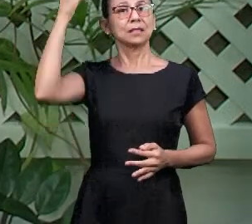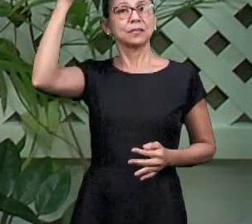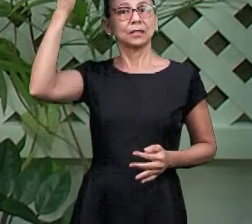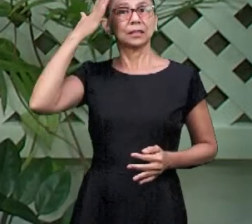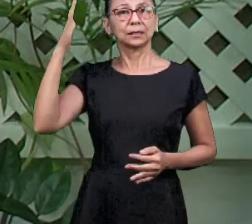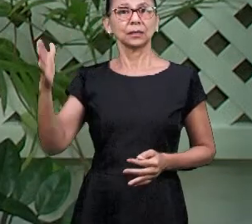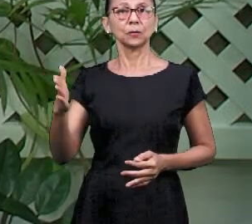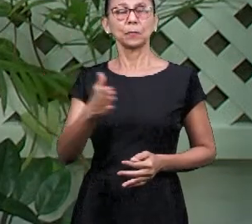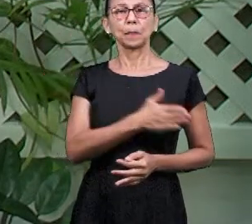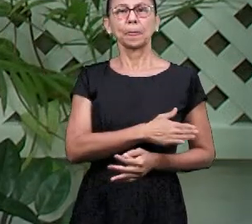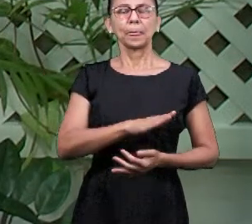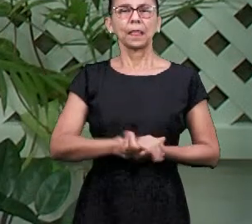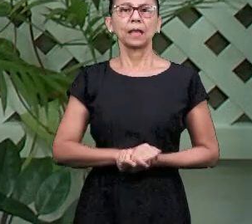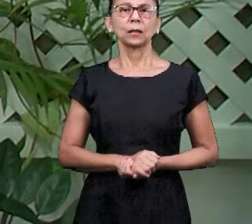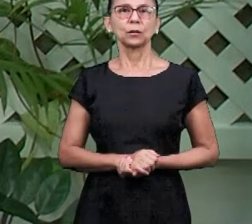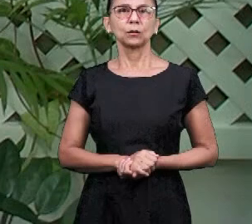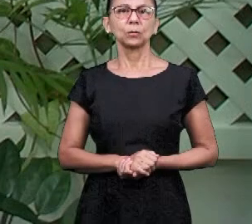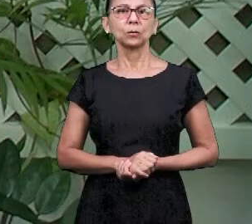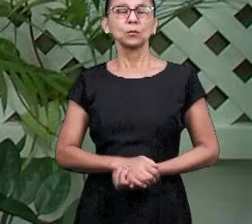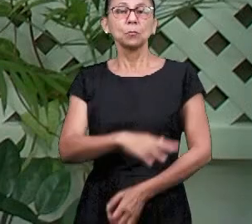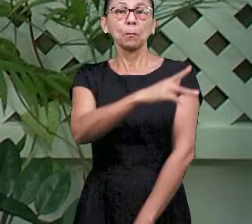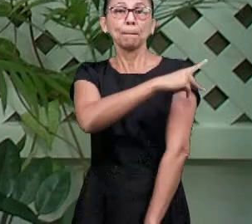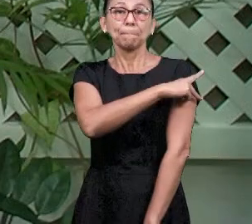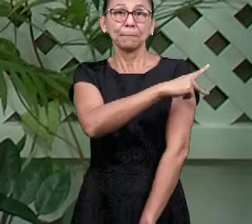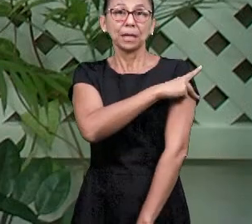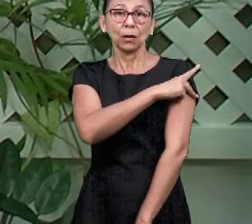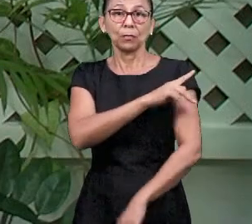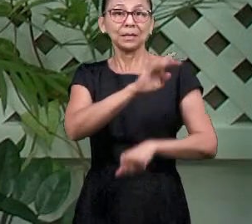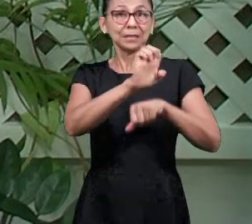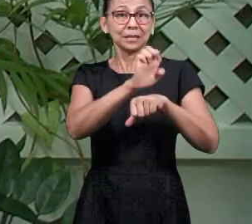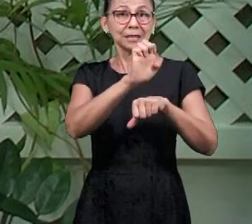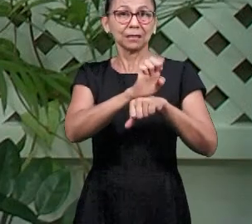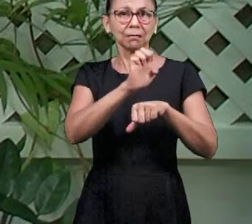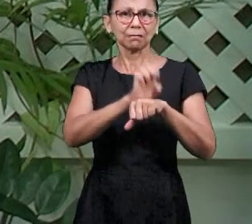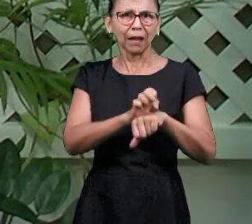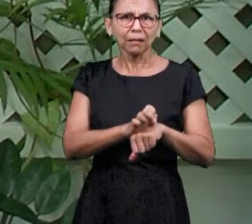train de donner des messages. Nous sommes dans cette obligation. Non,